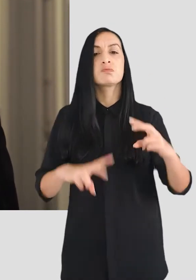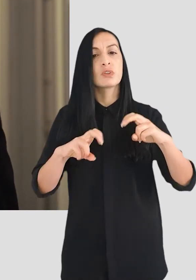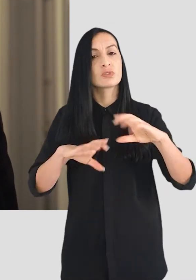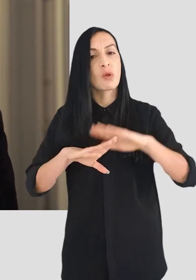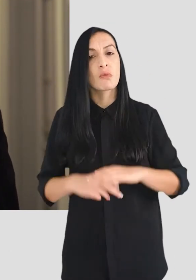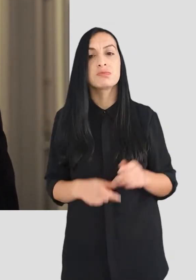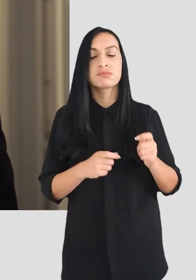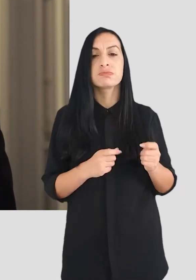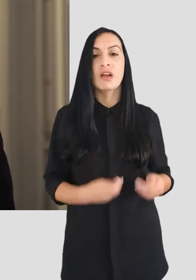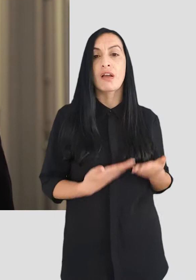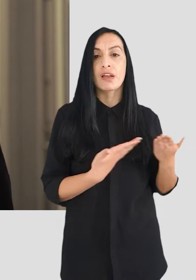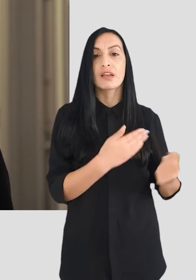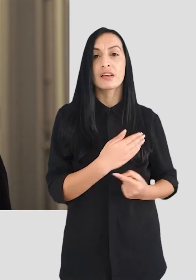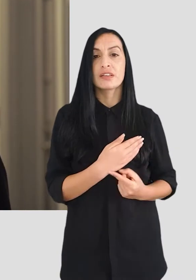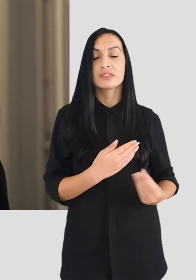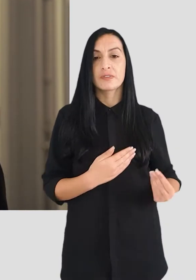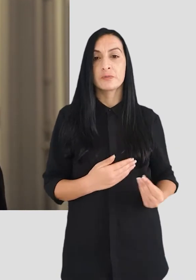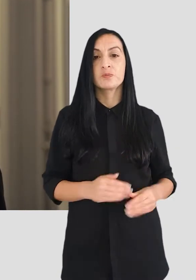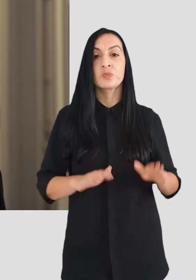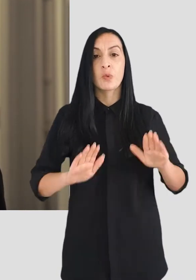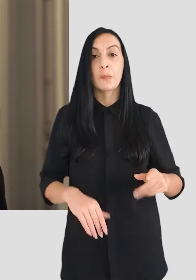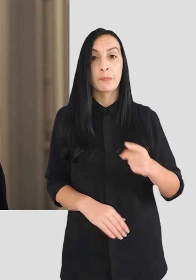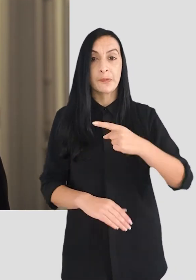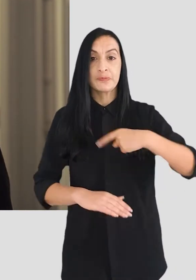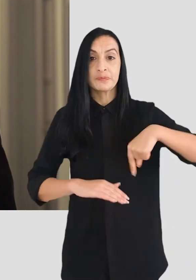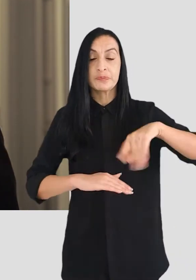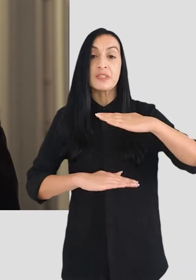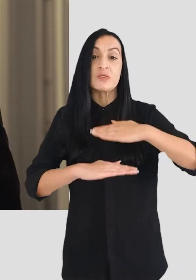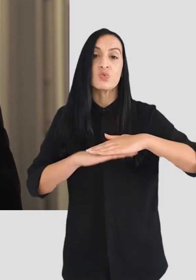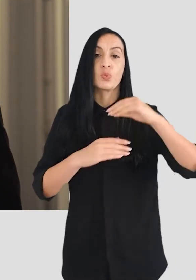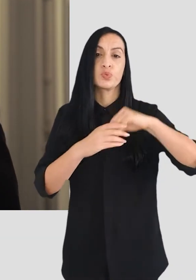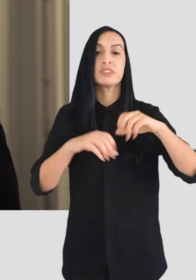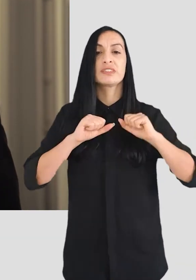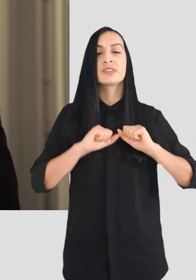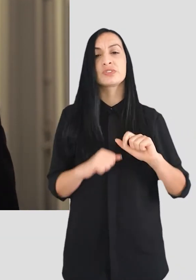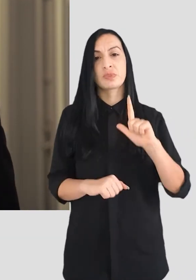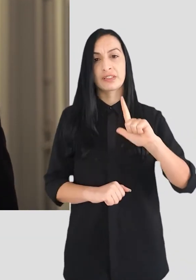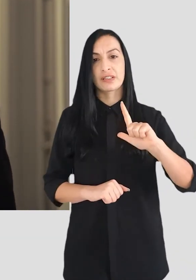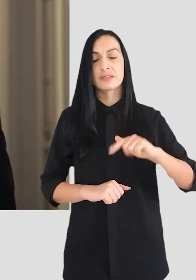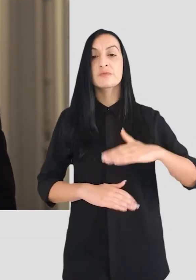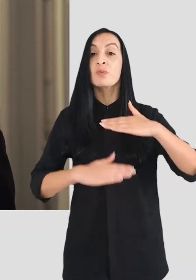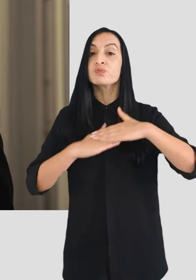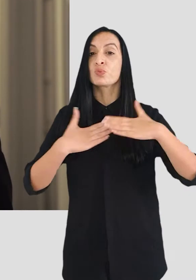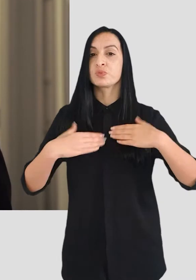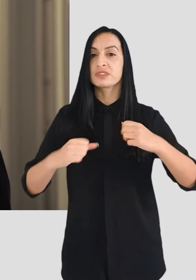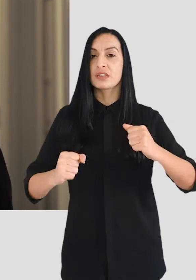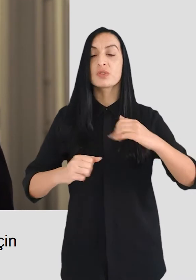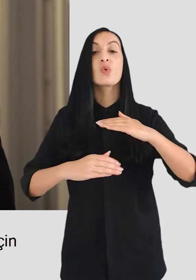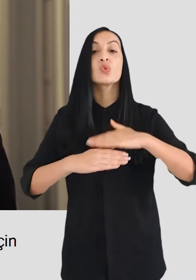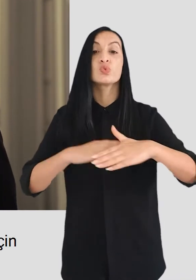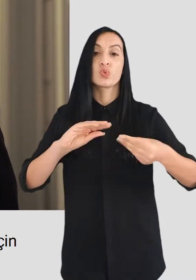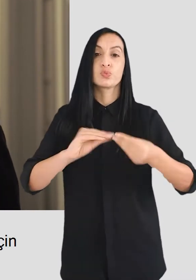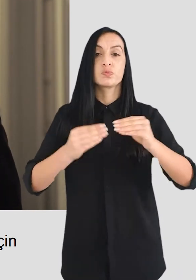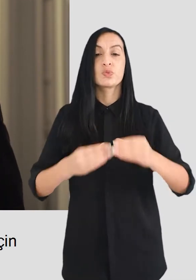üniversiteleri sadece araştırma yapan, eğitim veren kurumlar olarak diye düşünür. Halbuki biz toplum için de çalışmalıyız. Yani